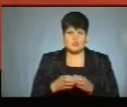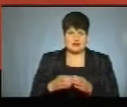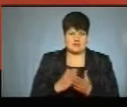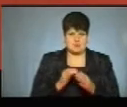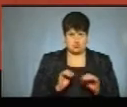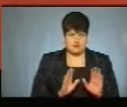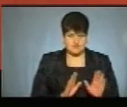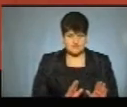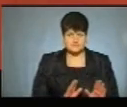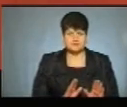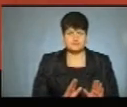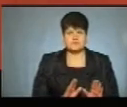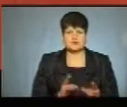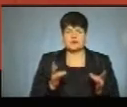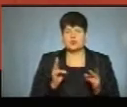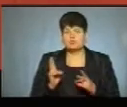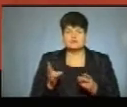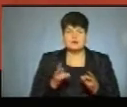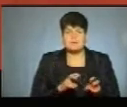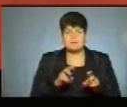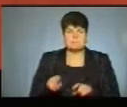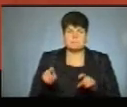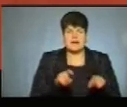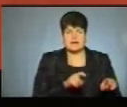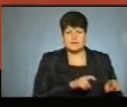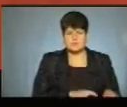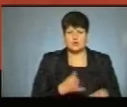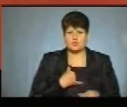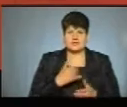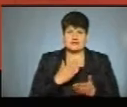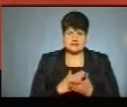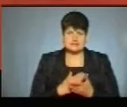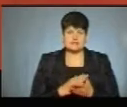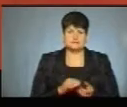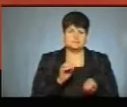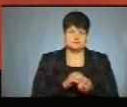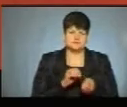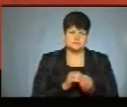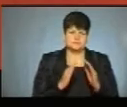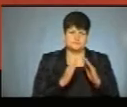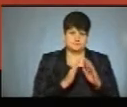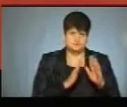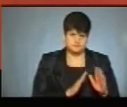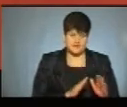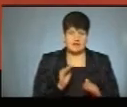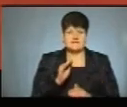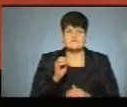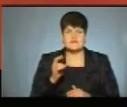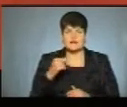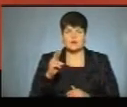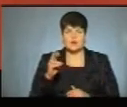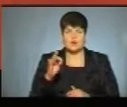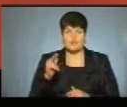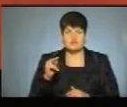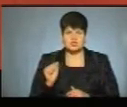їм там доводиться кудись кочувати. В нас є стаціонарна домівка на Федьковича 11,